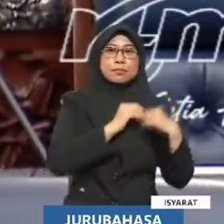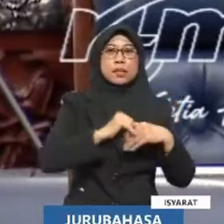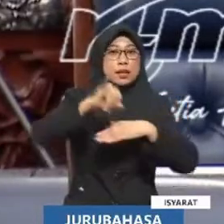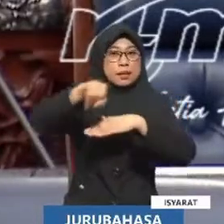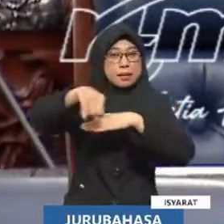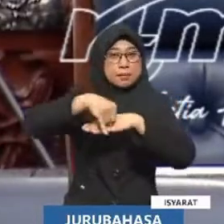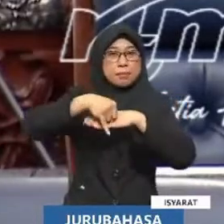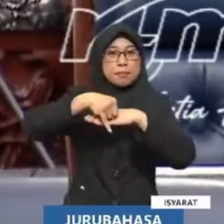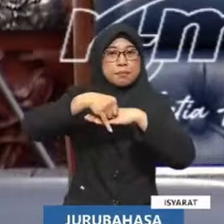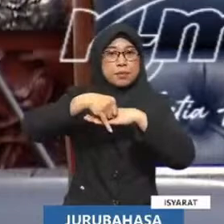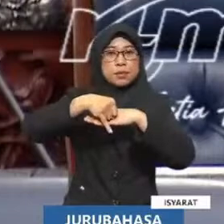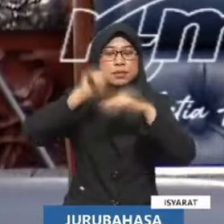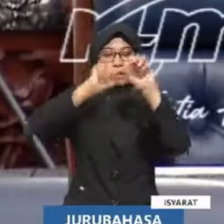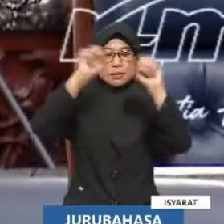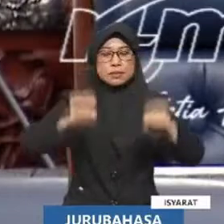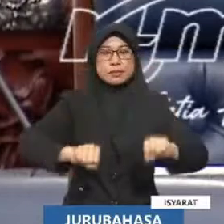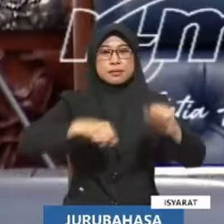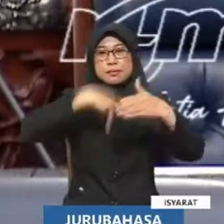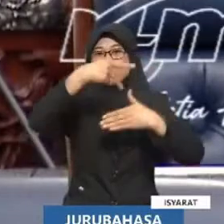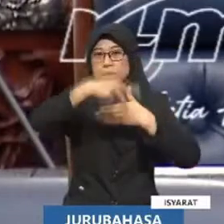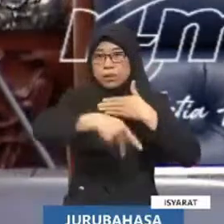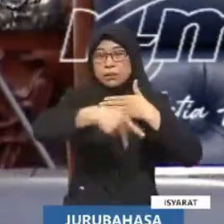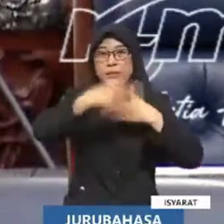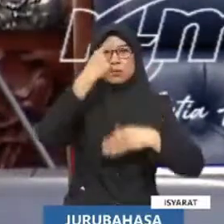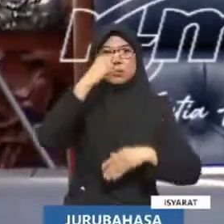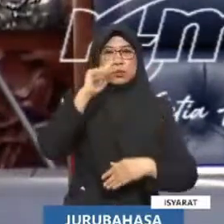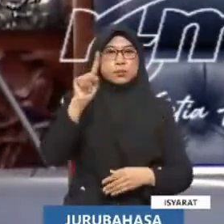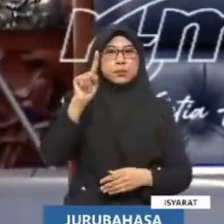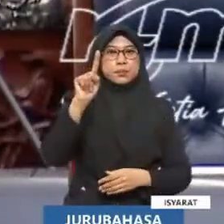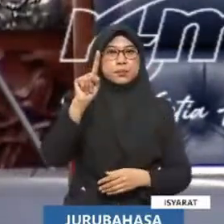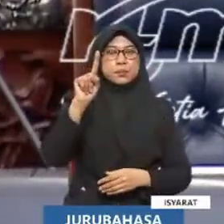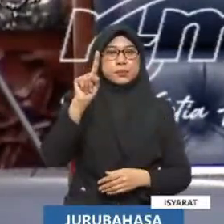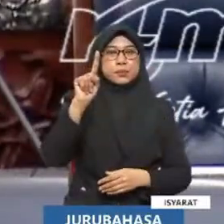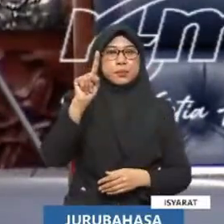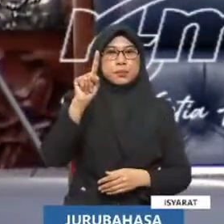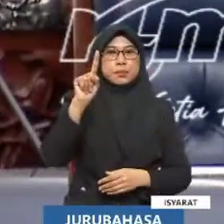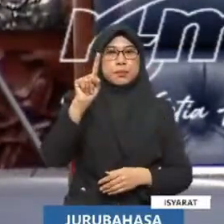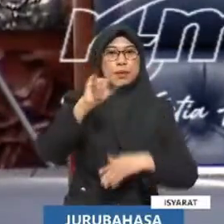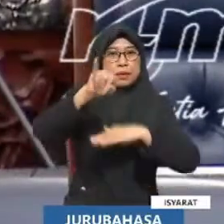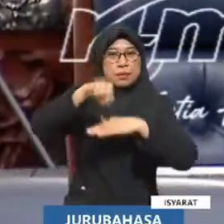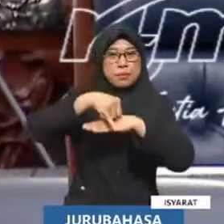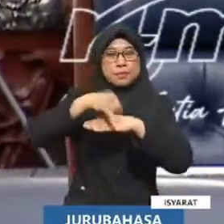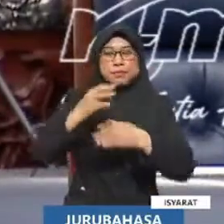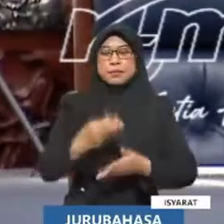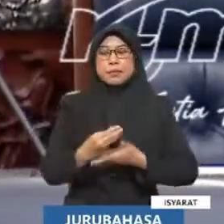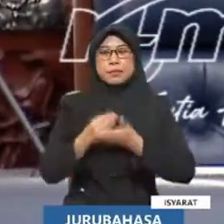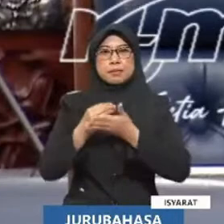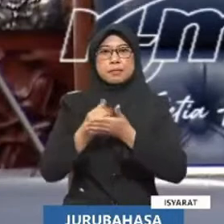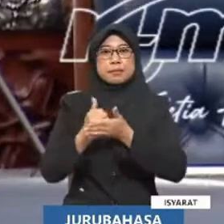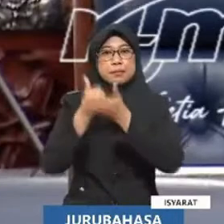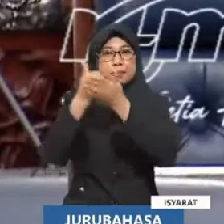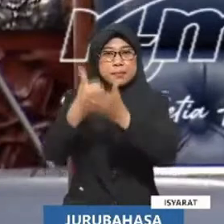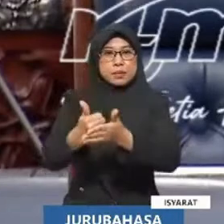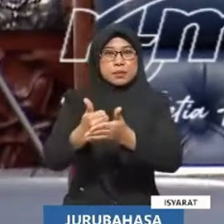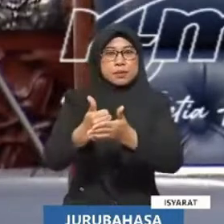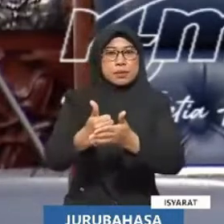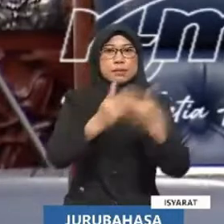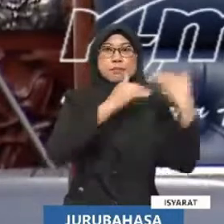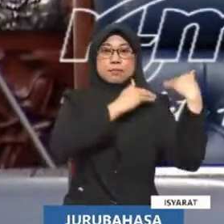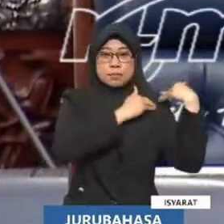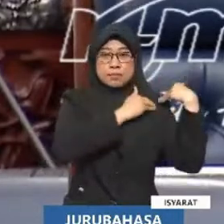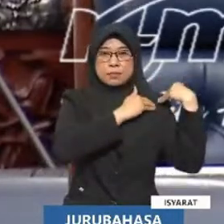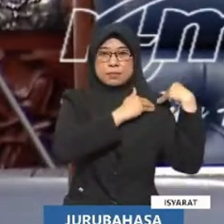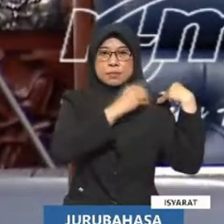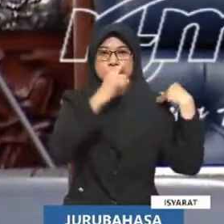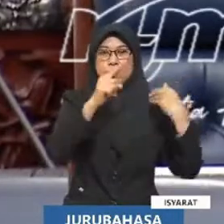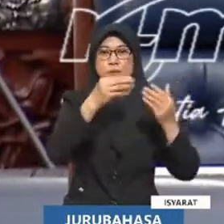desistance programnya disemprot sinogram adalah untuk apa gimana pengimport diberi bantuan dari segi Penanggungan